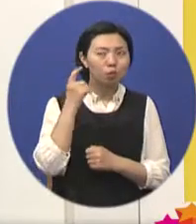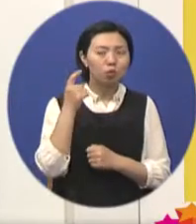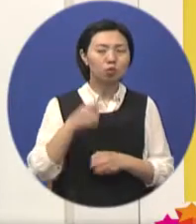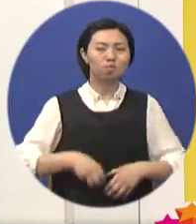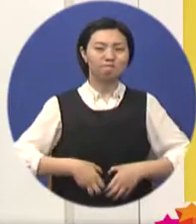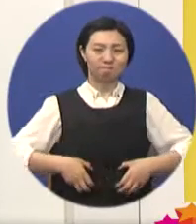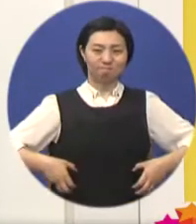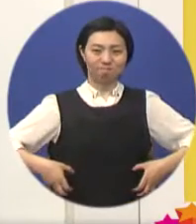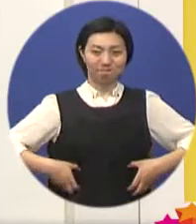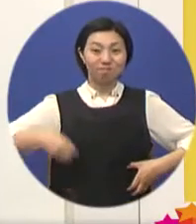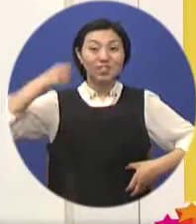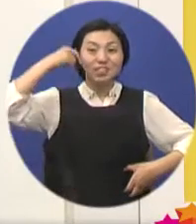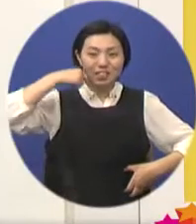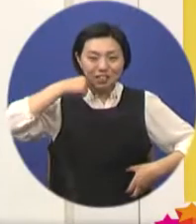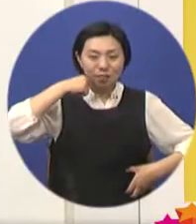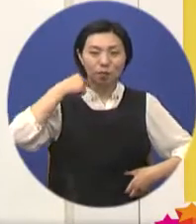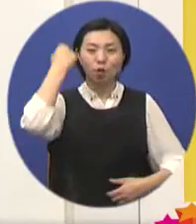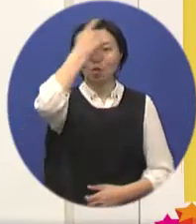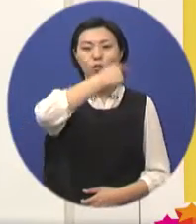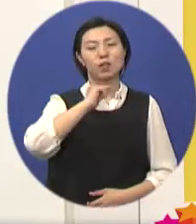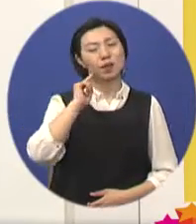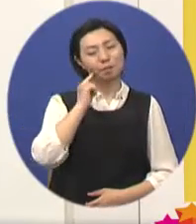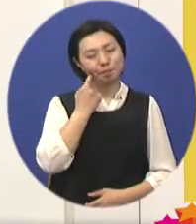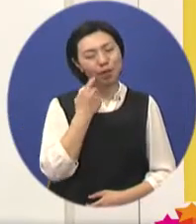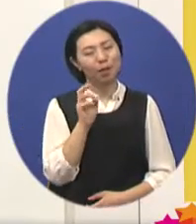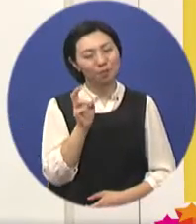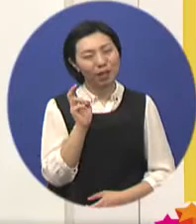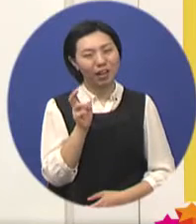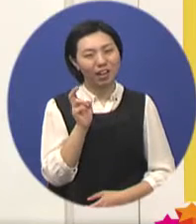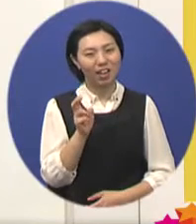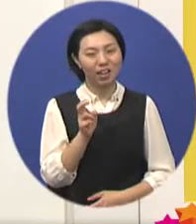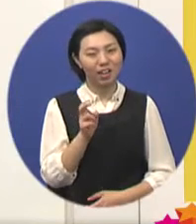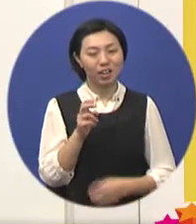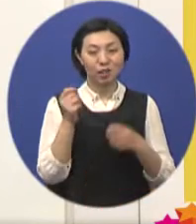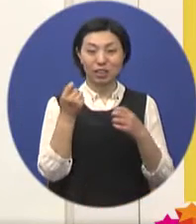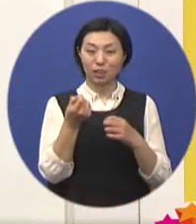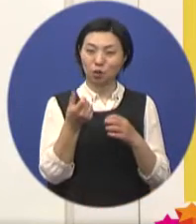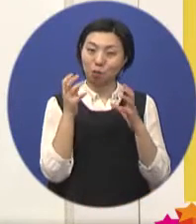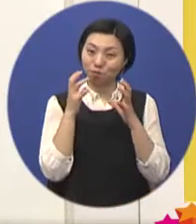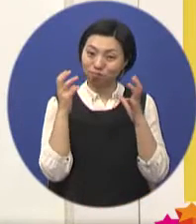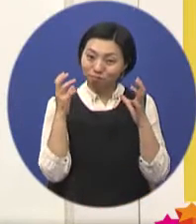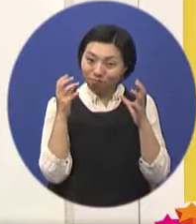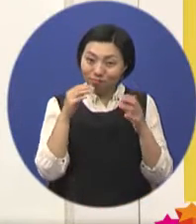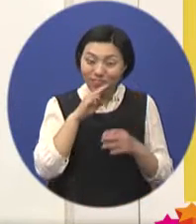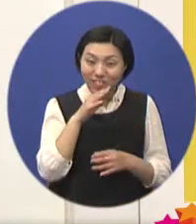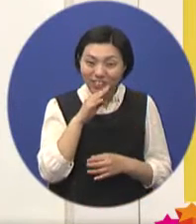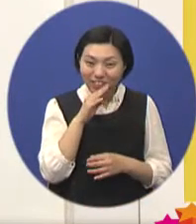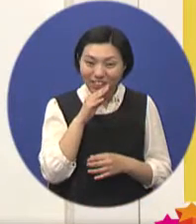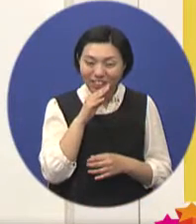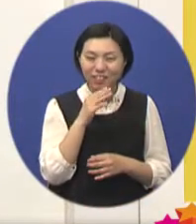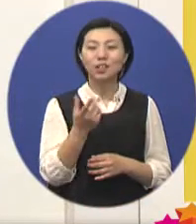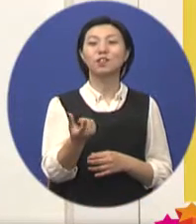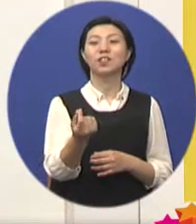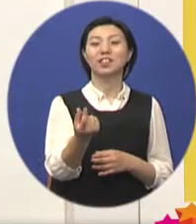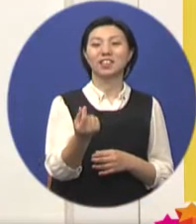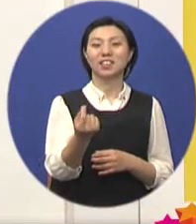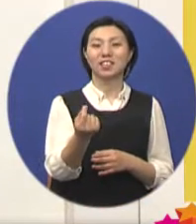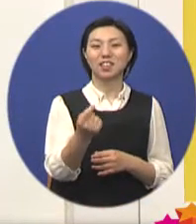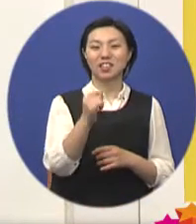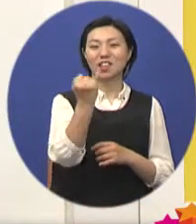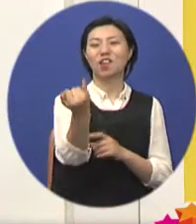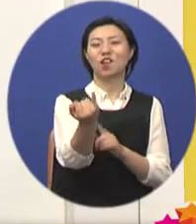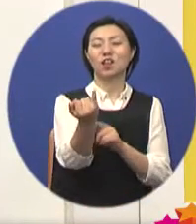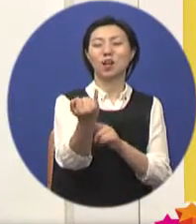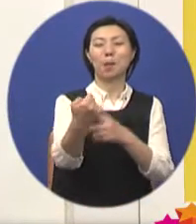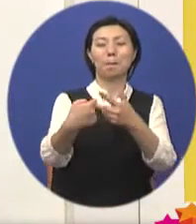어머님이 얼굴도 굉장히 미인이실 것 같아요. 아이고, 미인은 아니고 그냥 퉁퉁하실 것 같은데. 네, 맞아. 이효정 씨가 잘